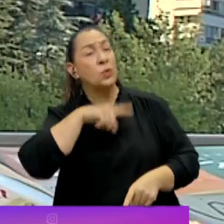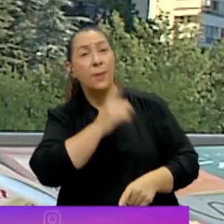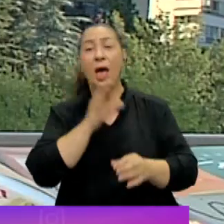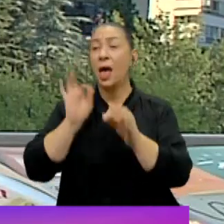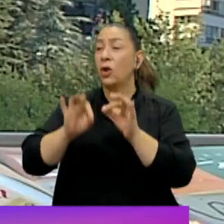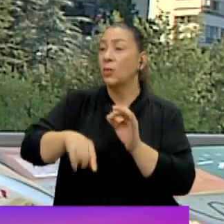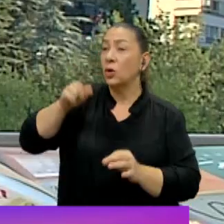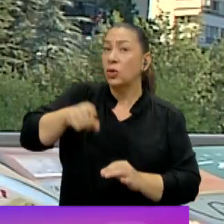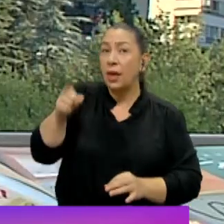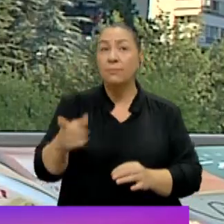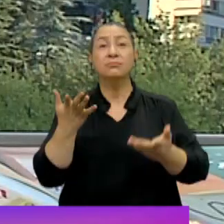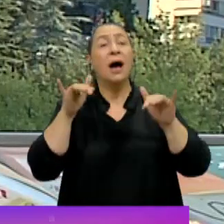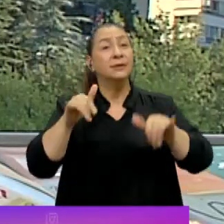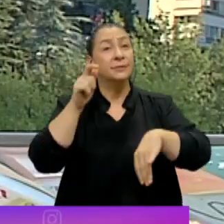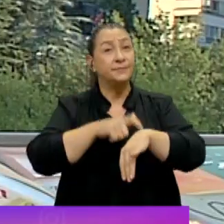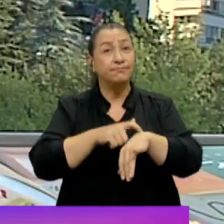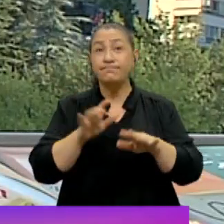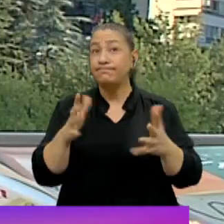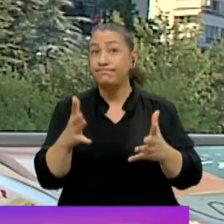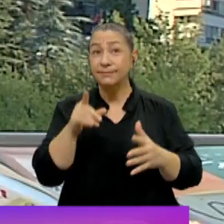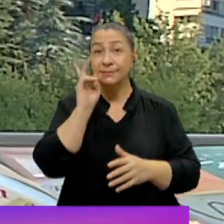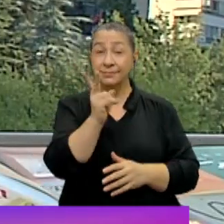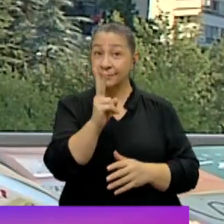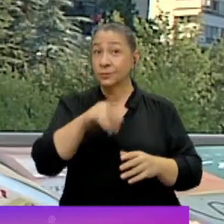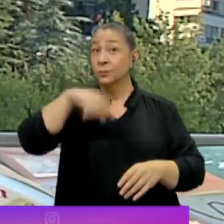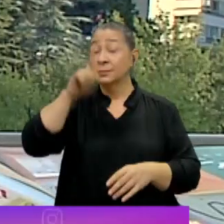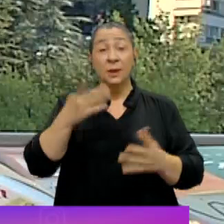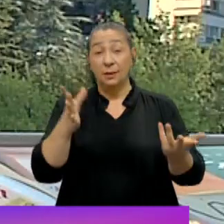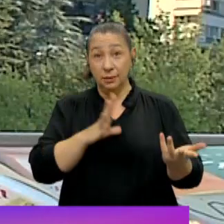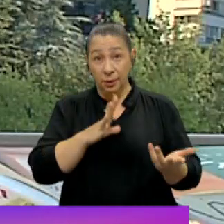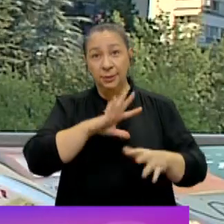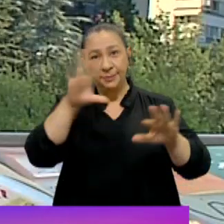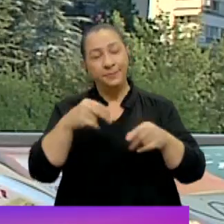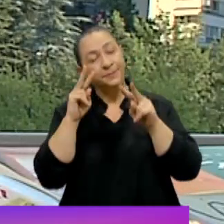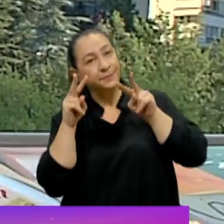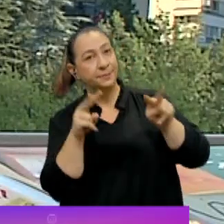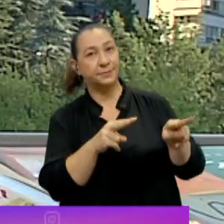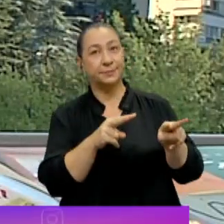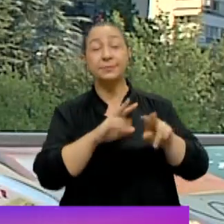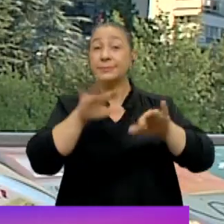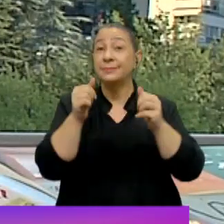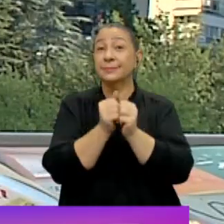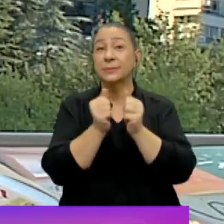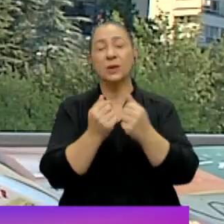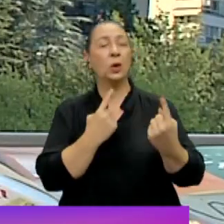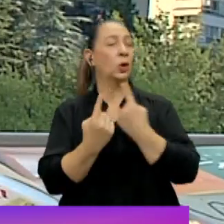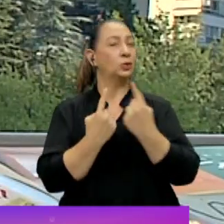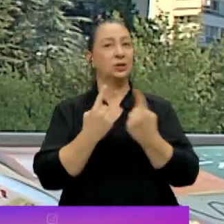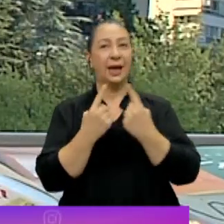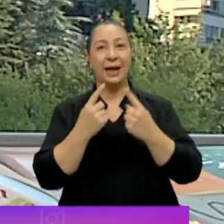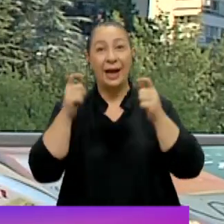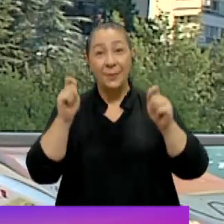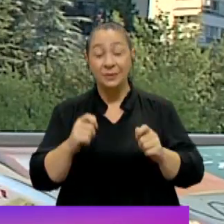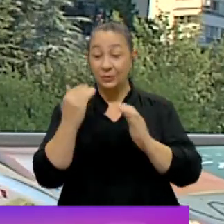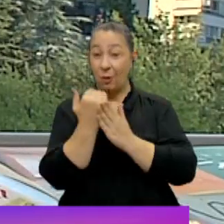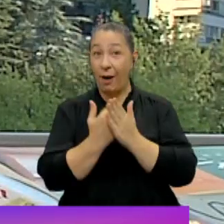ekonomi gündemine ve aynı zamanda acaba sizin gündeminizde ne varsa ona da hep birlikte bakalım. Birlikte konuşarak